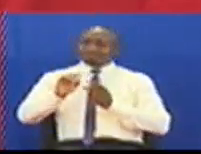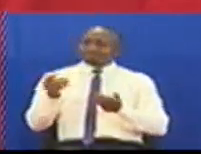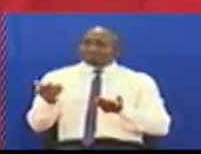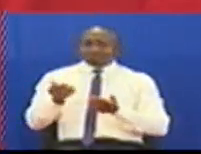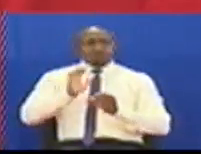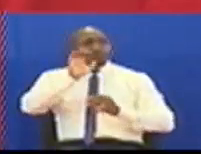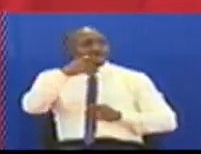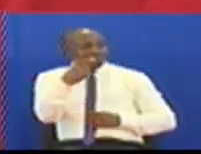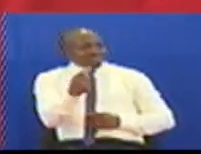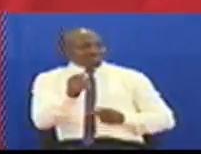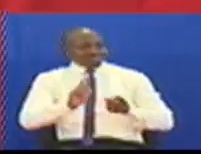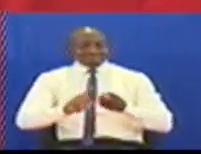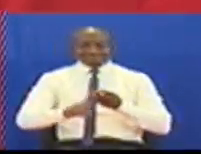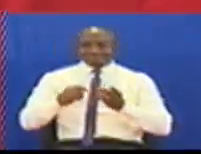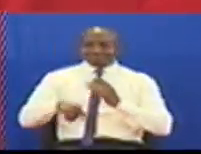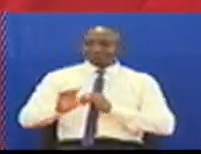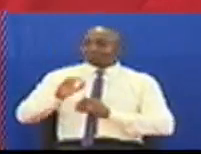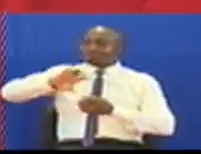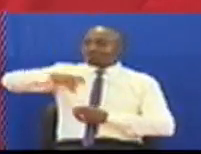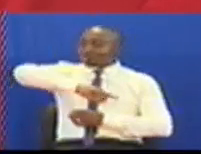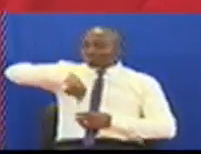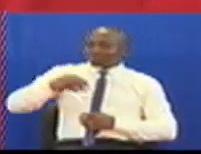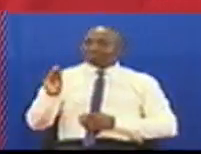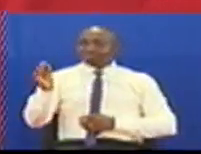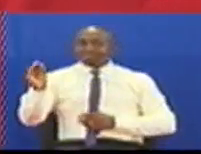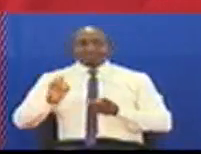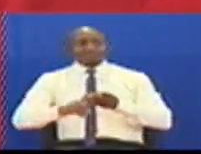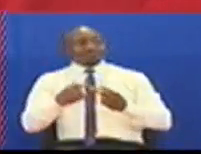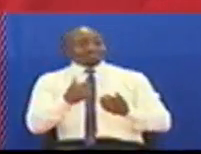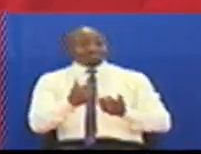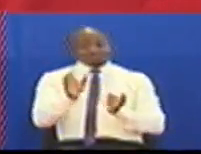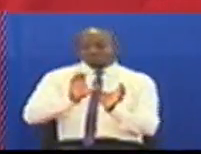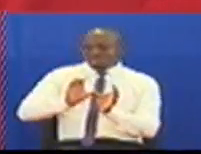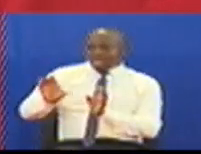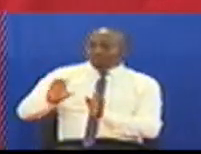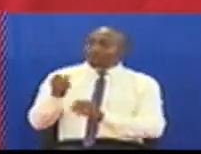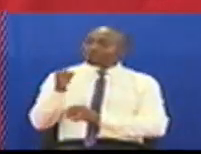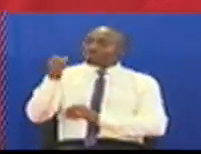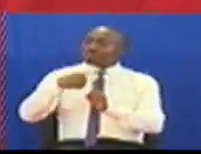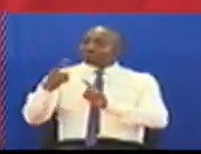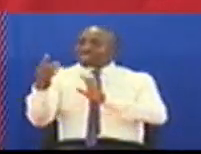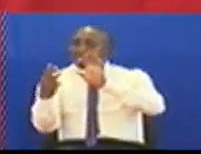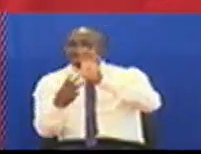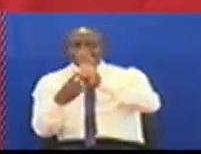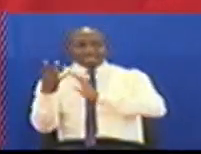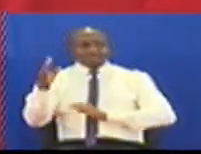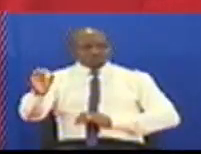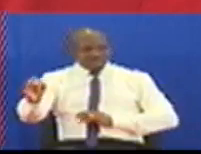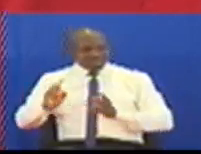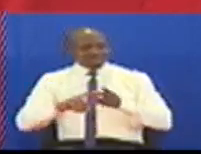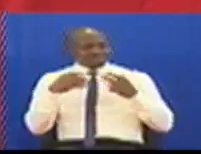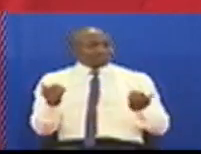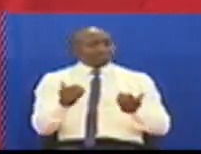huu wa fedha, mkoa wetu wa Shinyanga tumetengewa shilingi milioni 840 kwa ajili